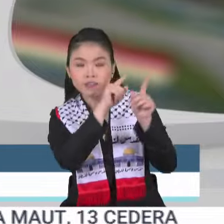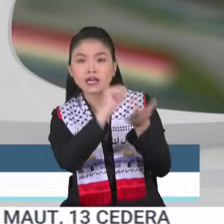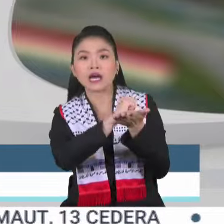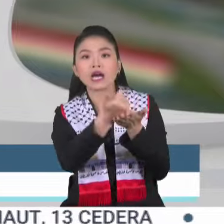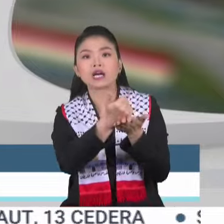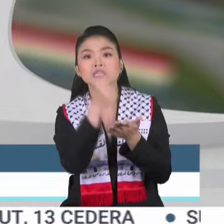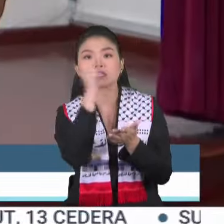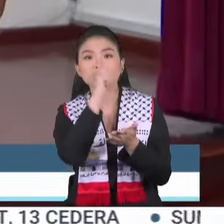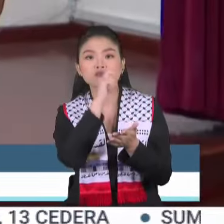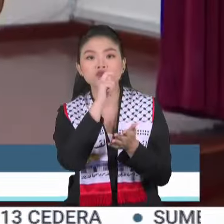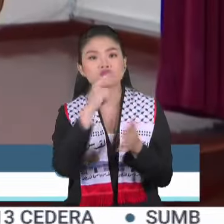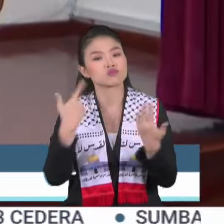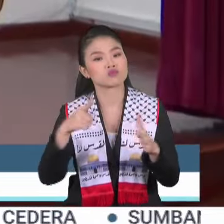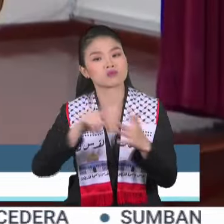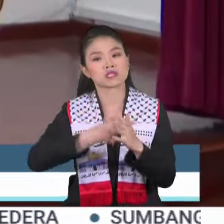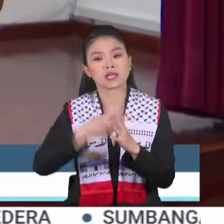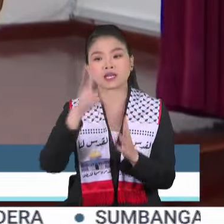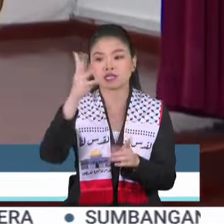lalu.